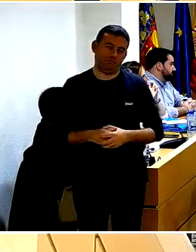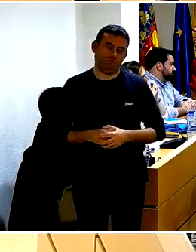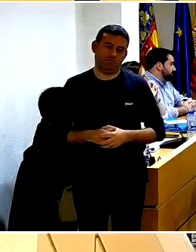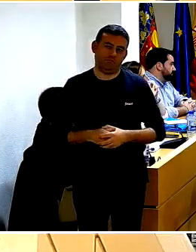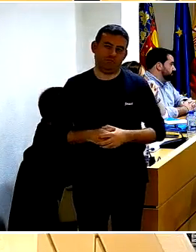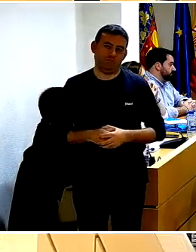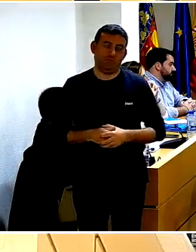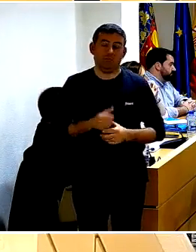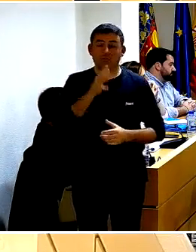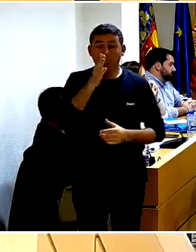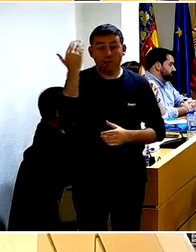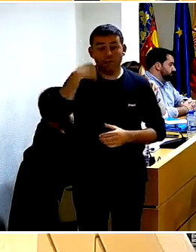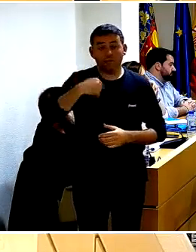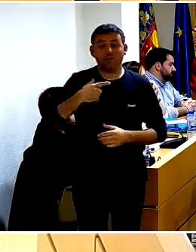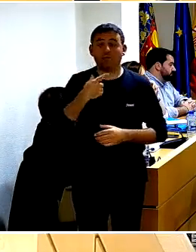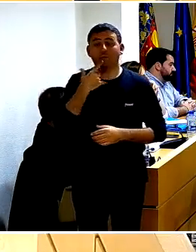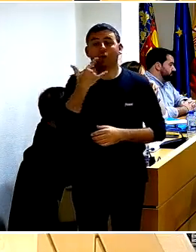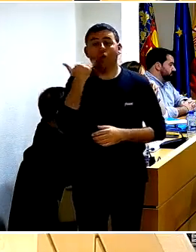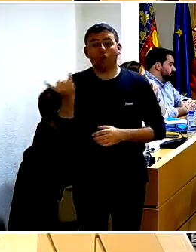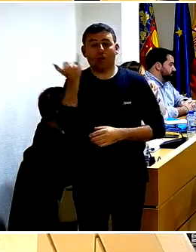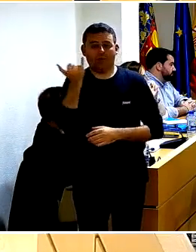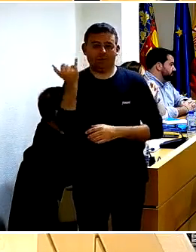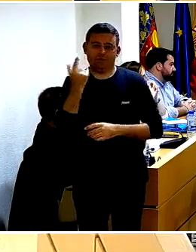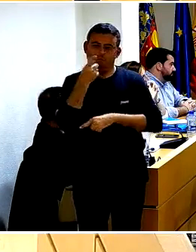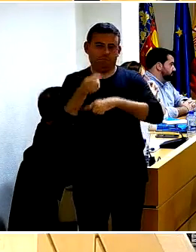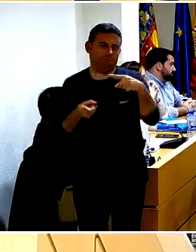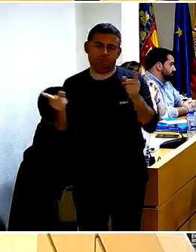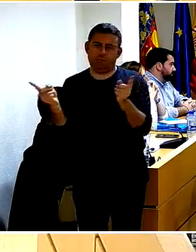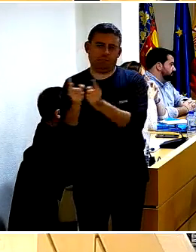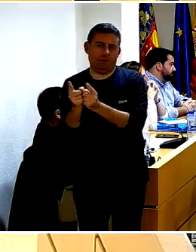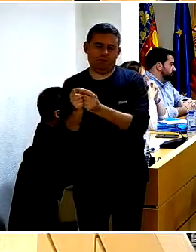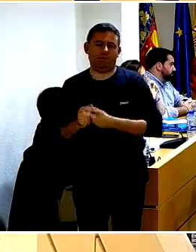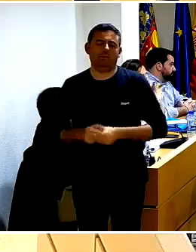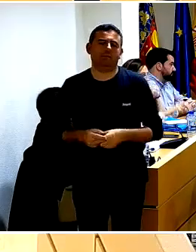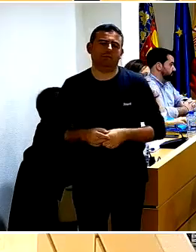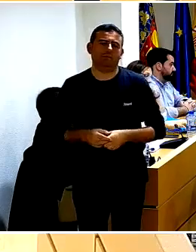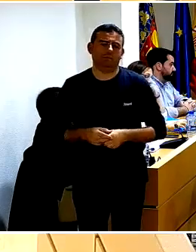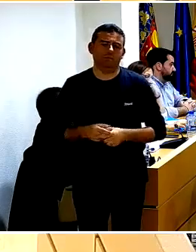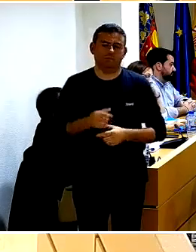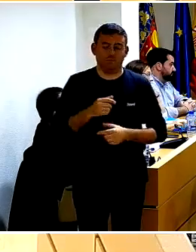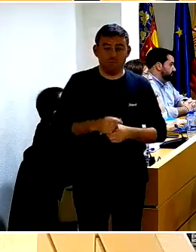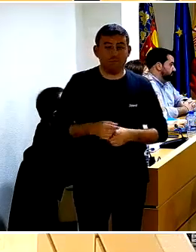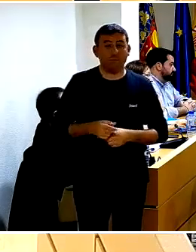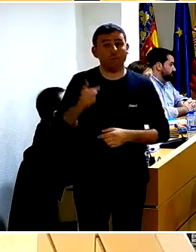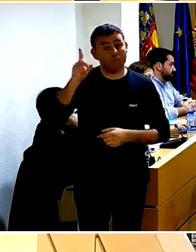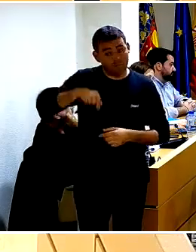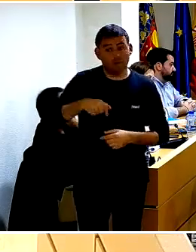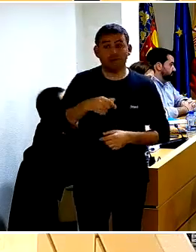jornades parcials. Recordar-li també que vostè, quan va ser alcalde, sempre va cobrar més